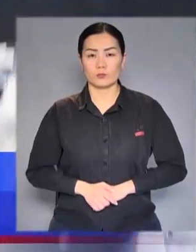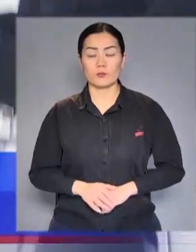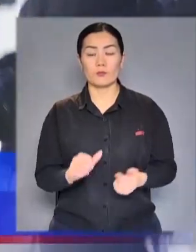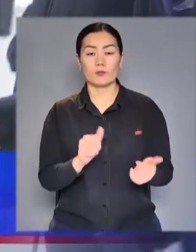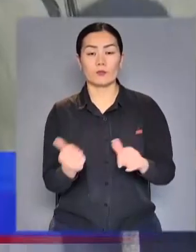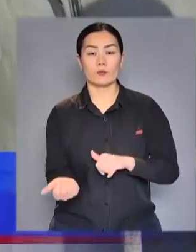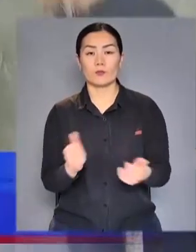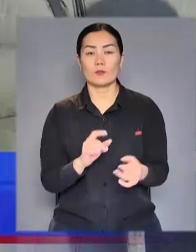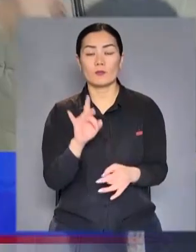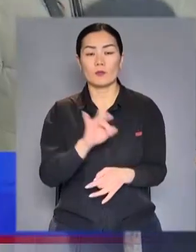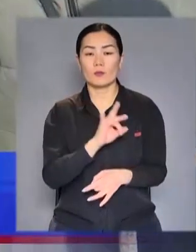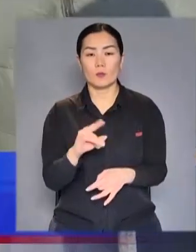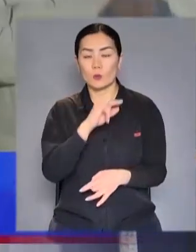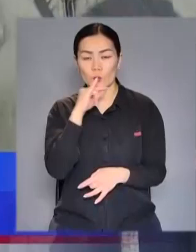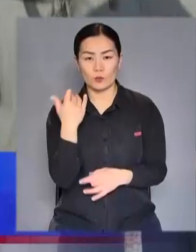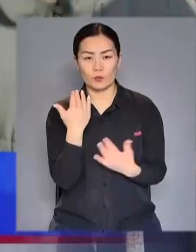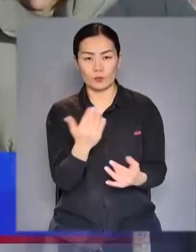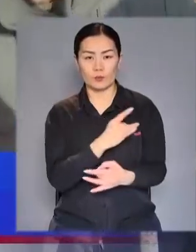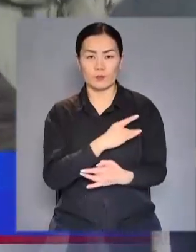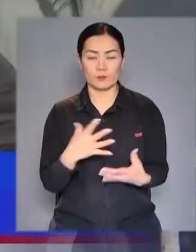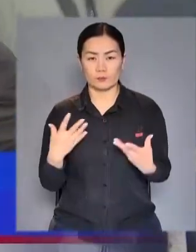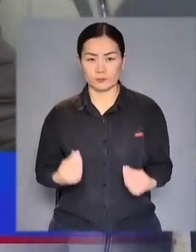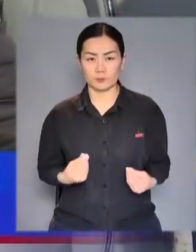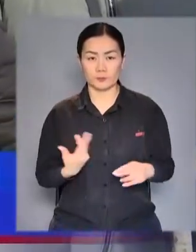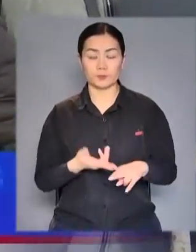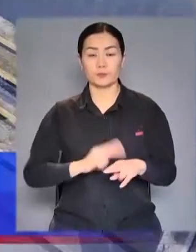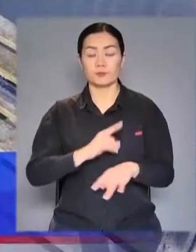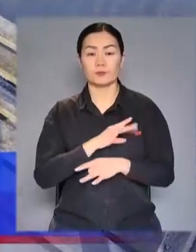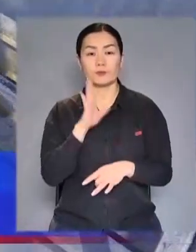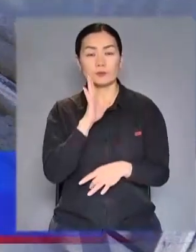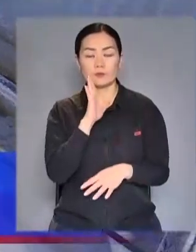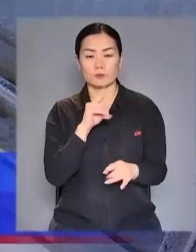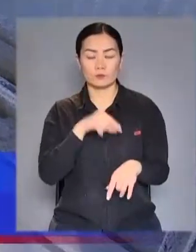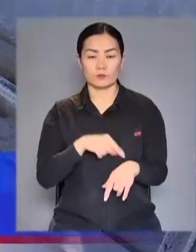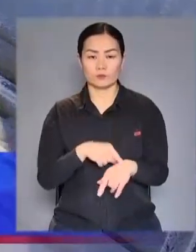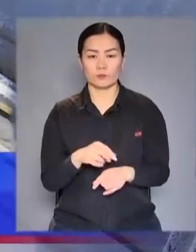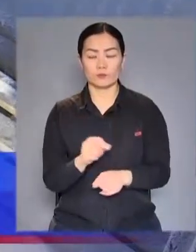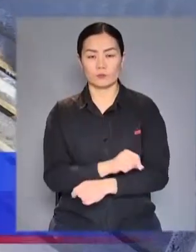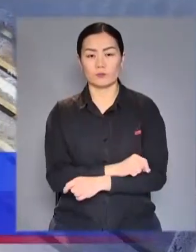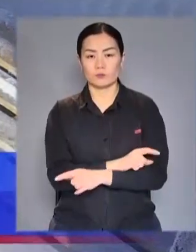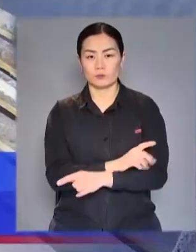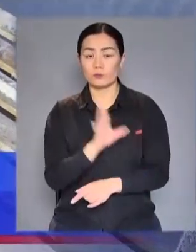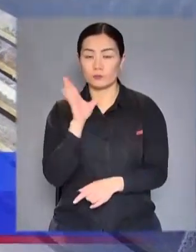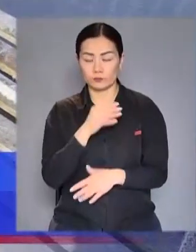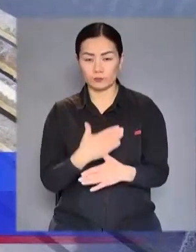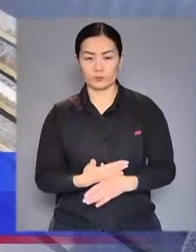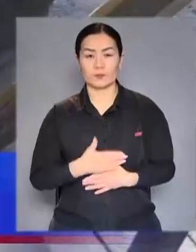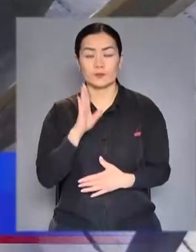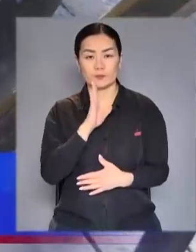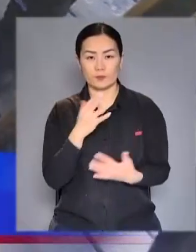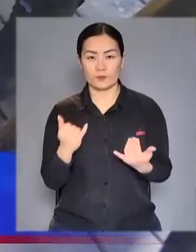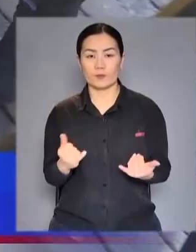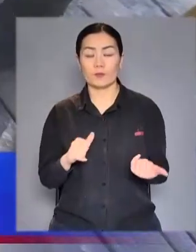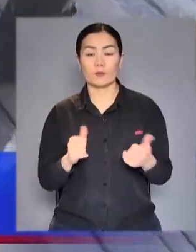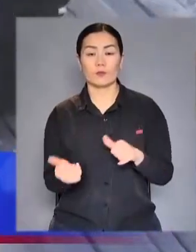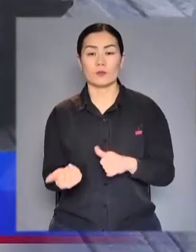Шоқыну мерекесі христиан дінінің ең көне мейрамдарының бірі. Дәл осы күні су ерекше күшке ие болады деп есептеледі. Сондықтан бұл